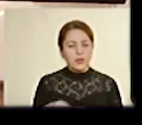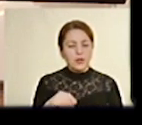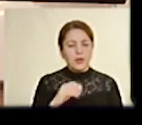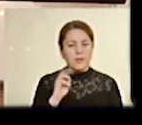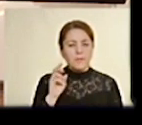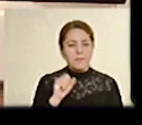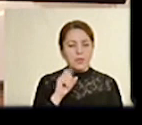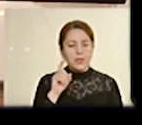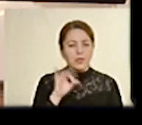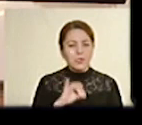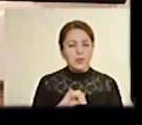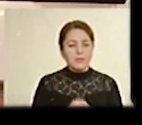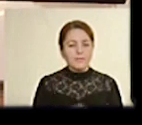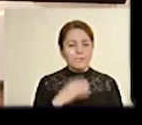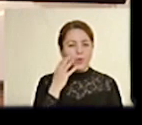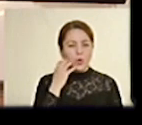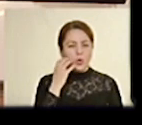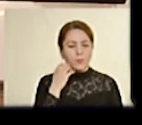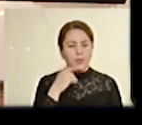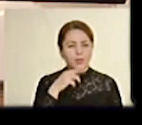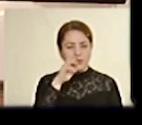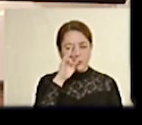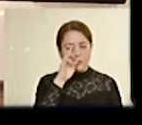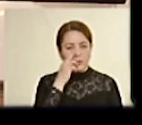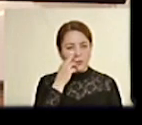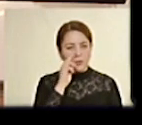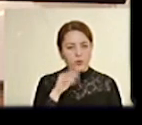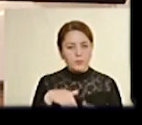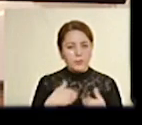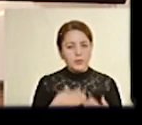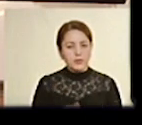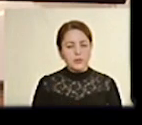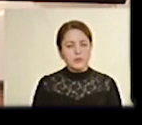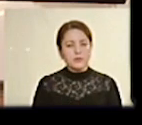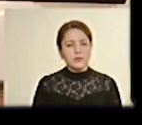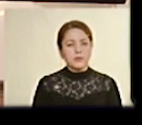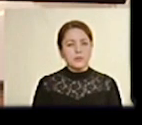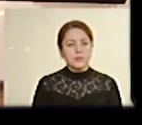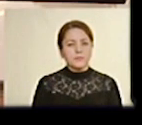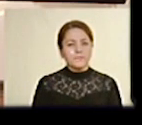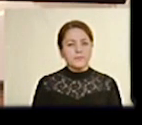behi, olma, nok keltirilgan.